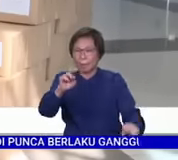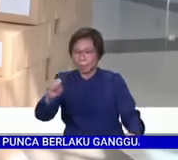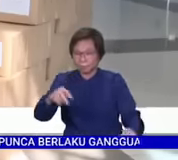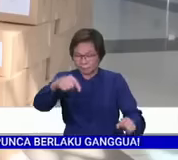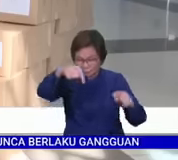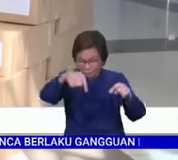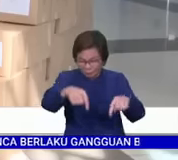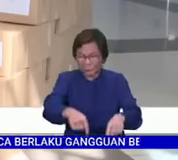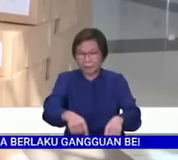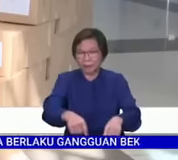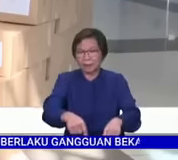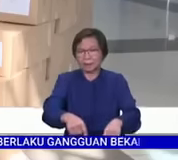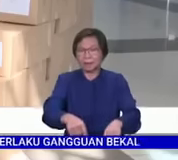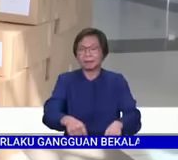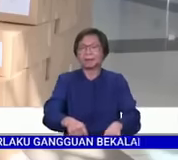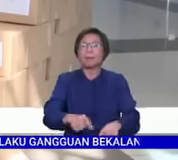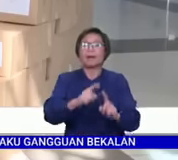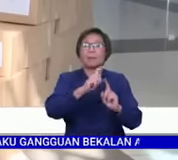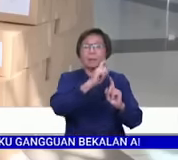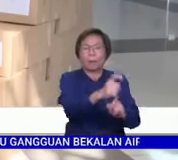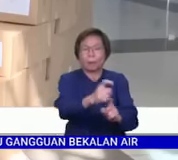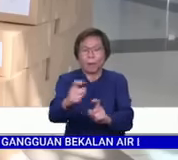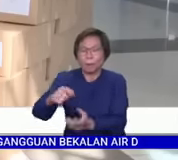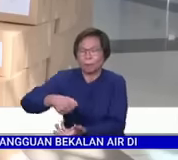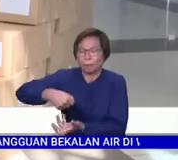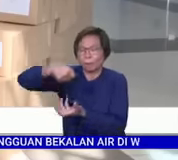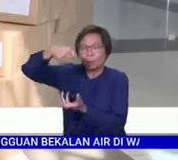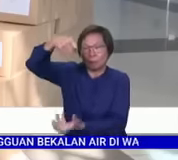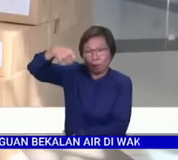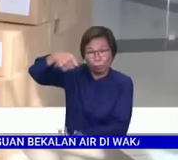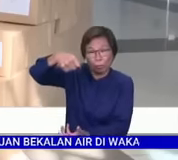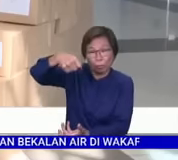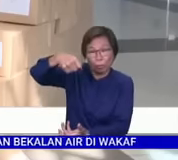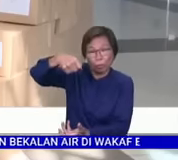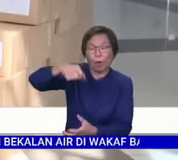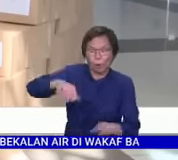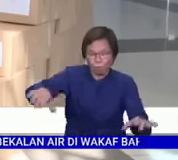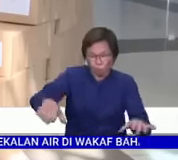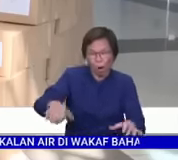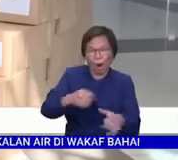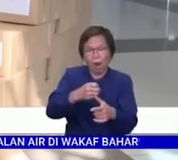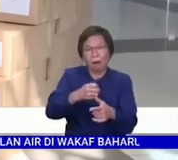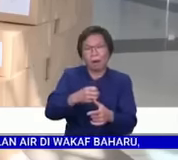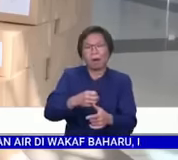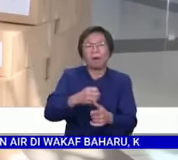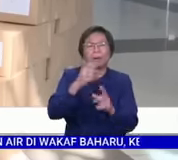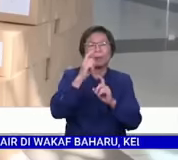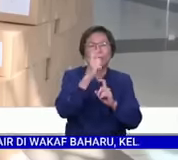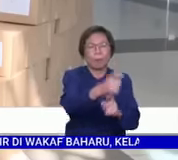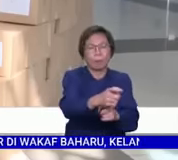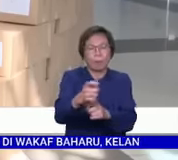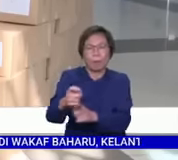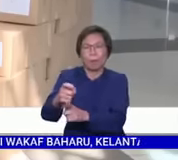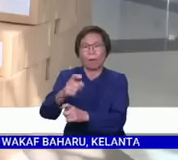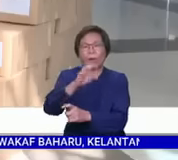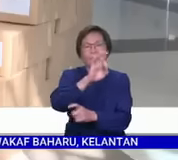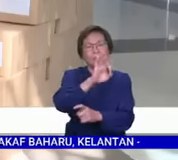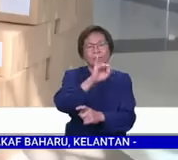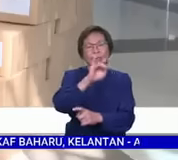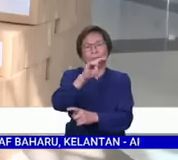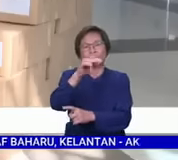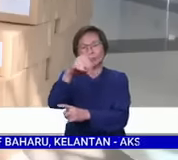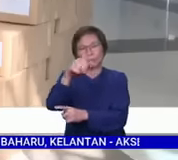dan multimedia Malaysia sempurna dengan agihan bakul makanan yang dijalankan pun diabaikan oleh perbadanan kemajuan